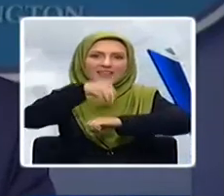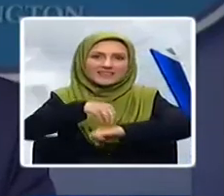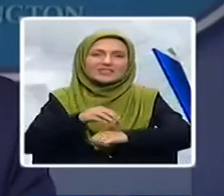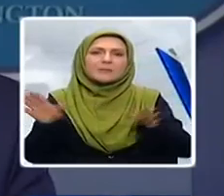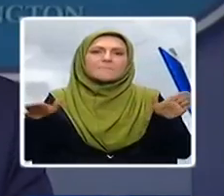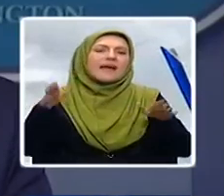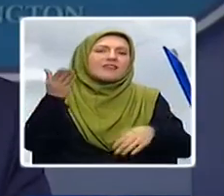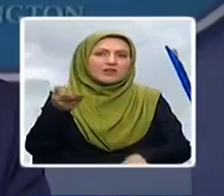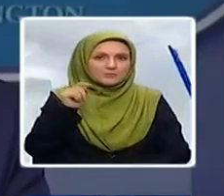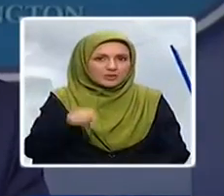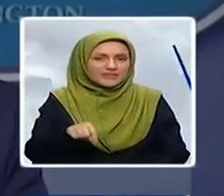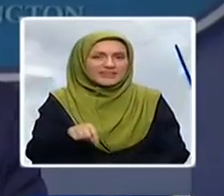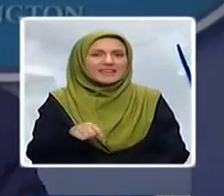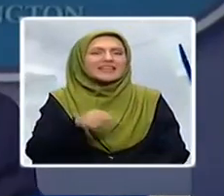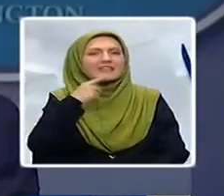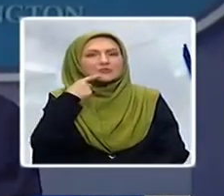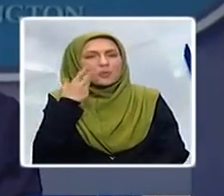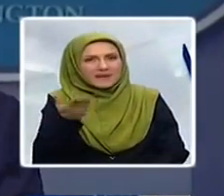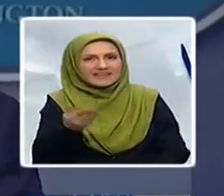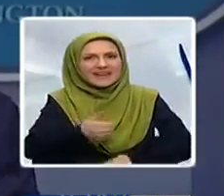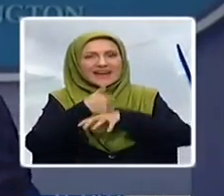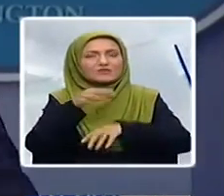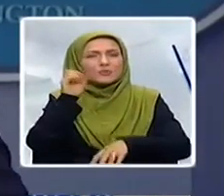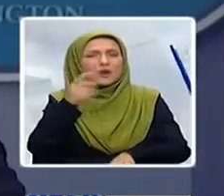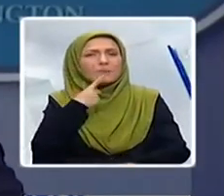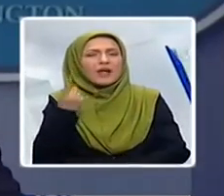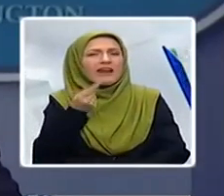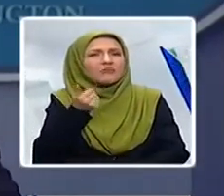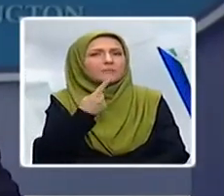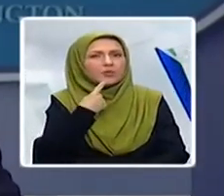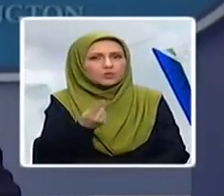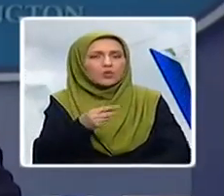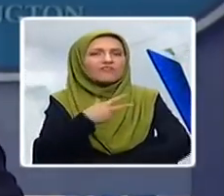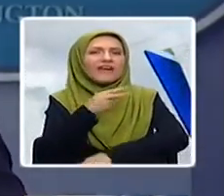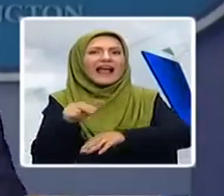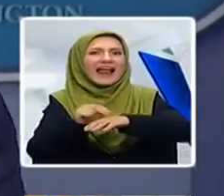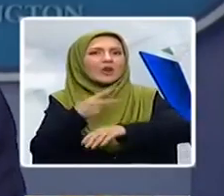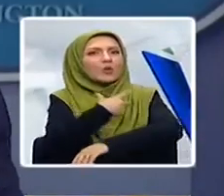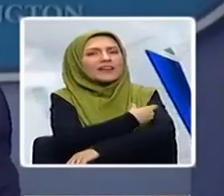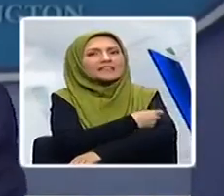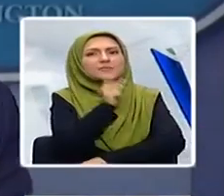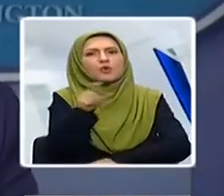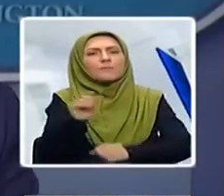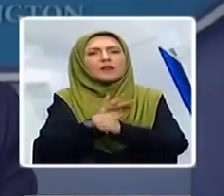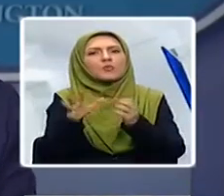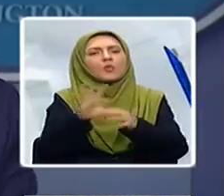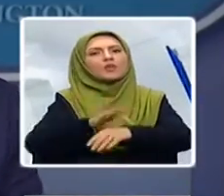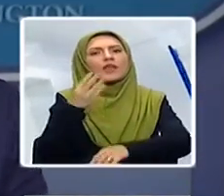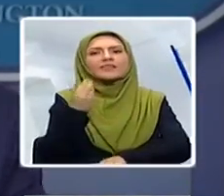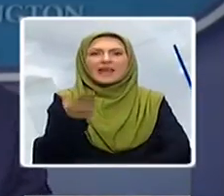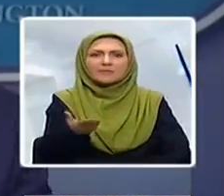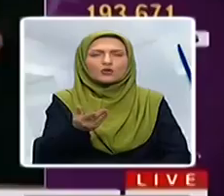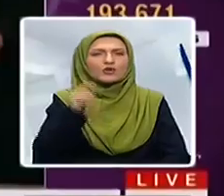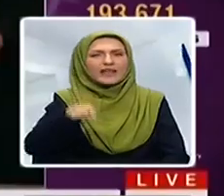اظهار نظر غیر علمی رئیس جمهور آمریکا به قدری بود که ترامپ امروز از حرف‌های روز گذشته‌اش برگشت و گفت